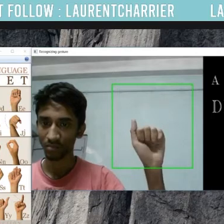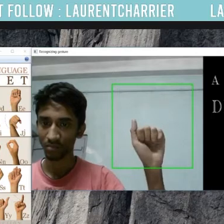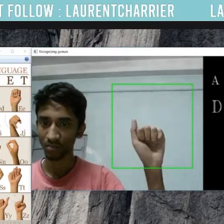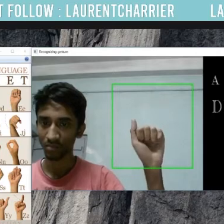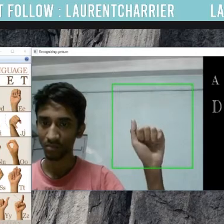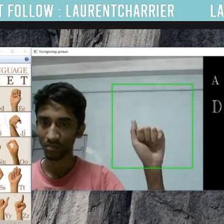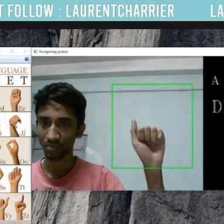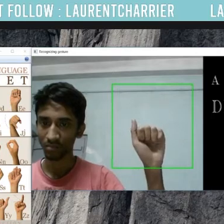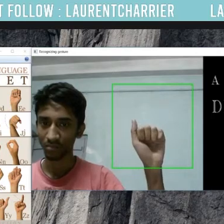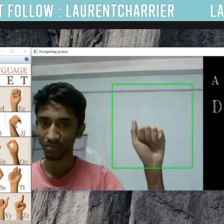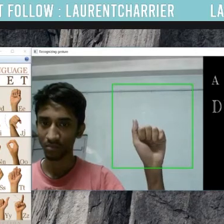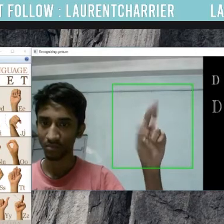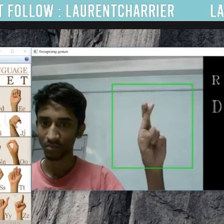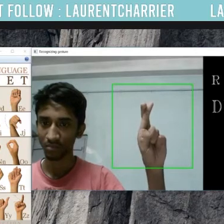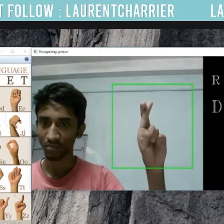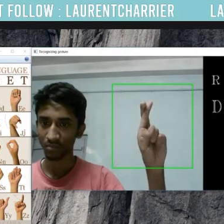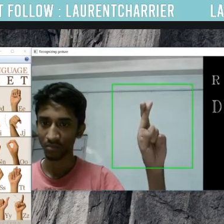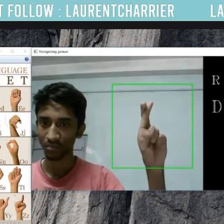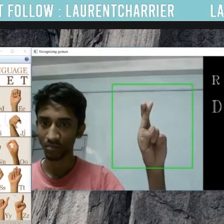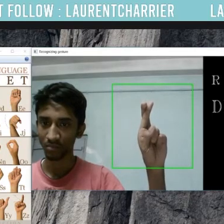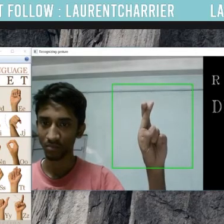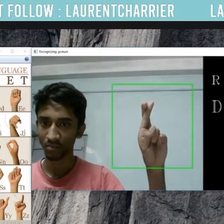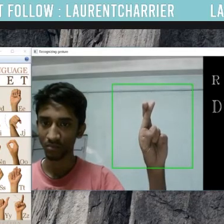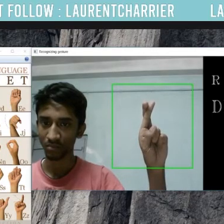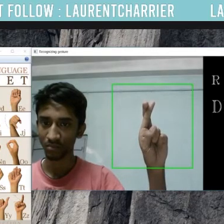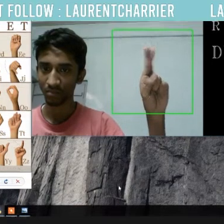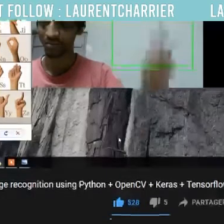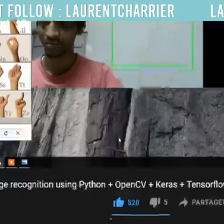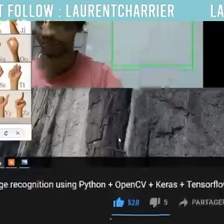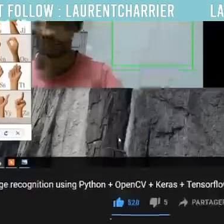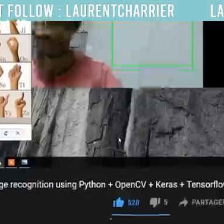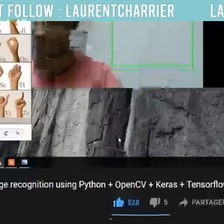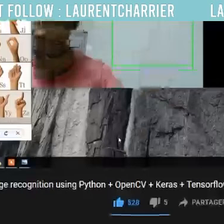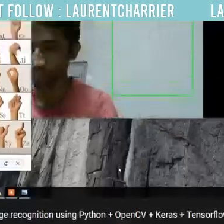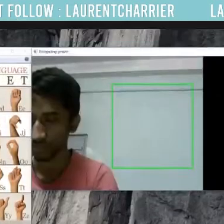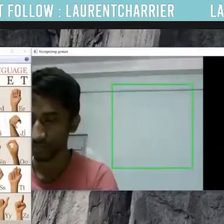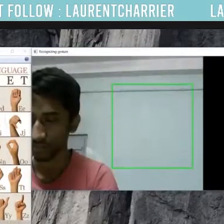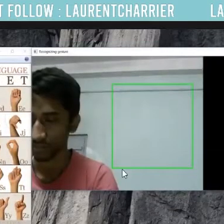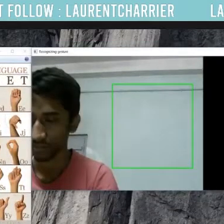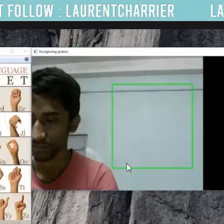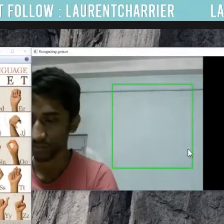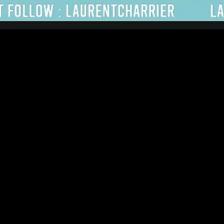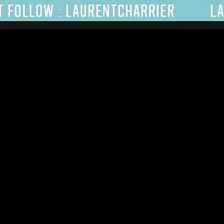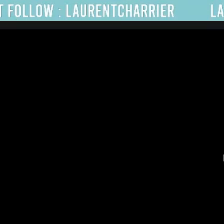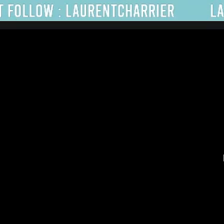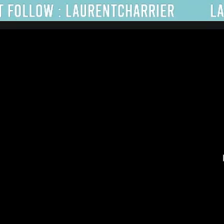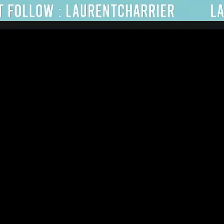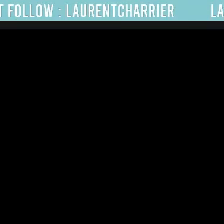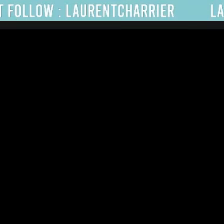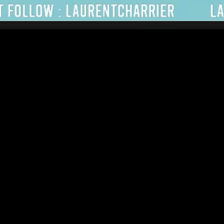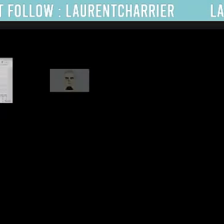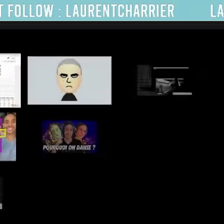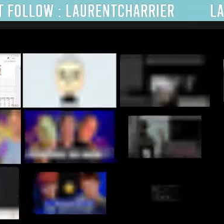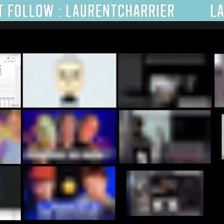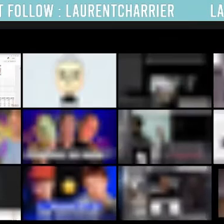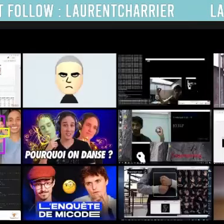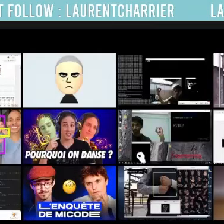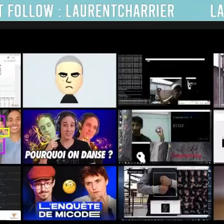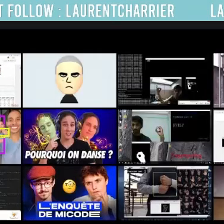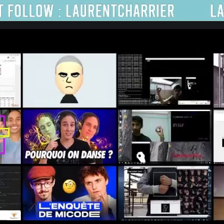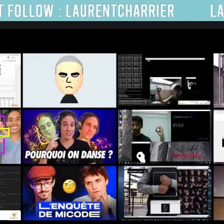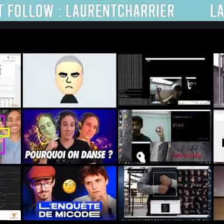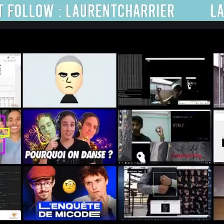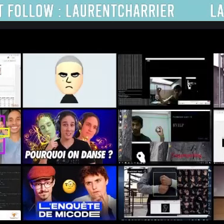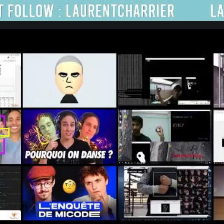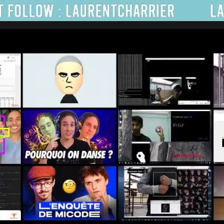D-Back, je sais pas, Evilport Dibaka. Je sais pas ce que c'est, je sais pas si c'est son nom, c'est le nom de la chaîne. Oui, je suppose Evilport, voilà. Bon, petite démo